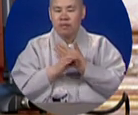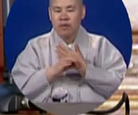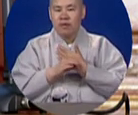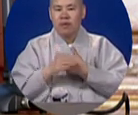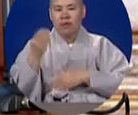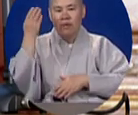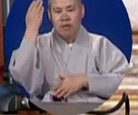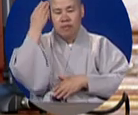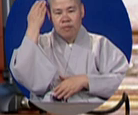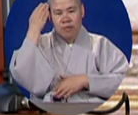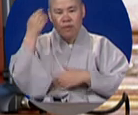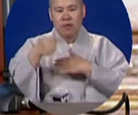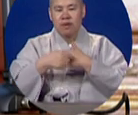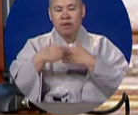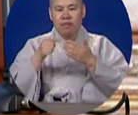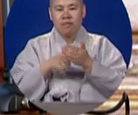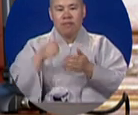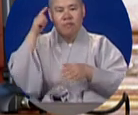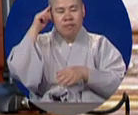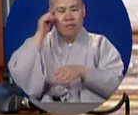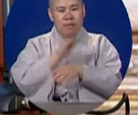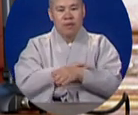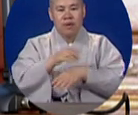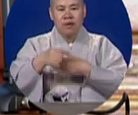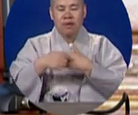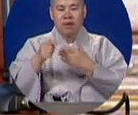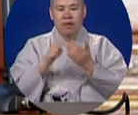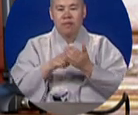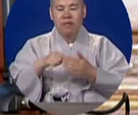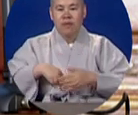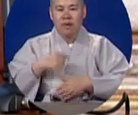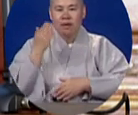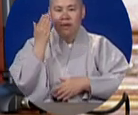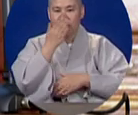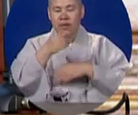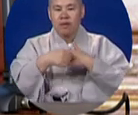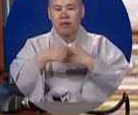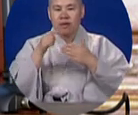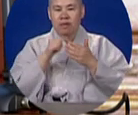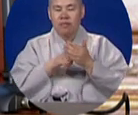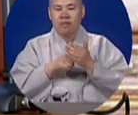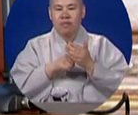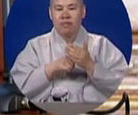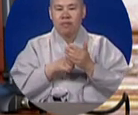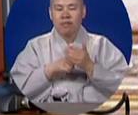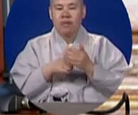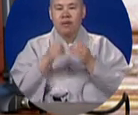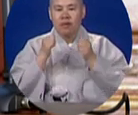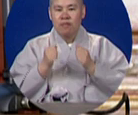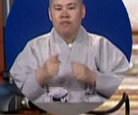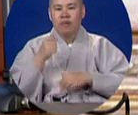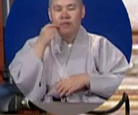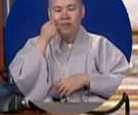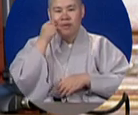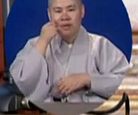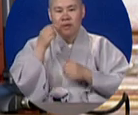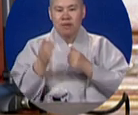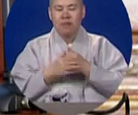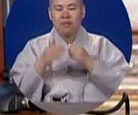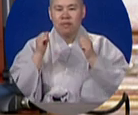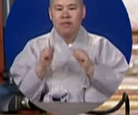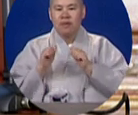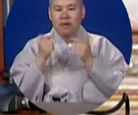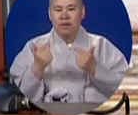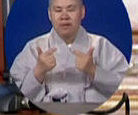자기 반야심 자기 청정심에 머물지 못한다 이거예요 그래서 머무는 것이 아니다 이